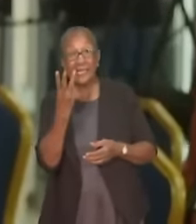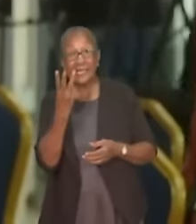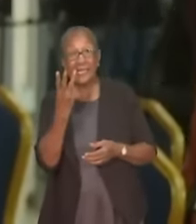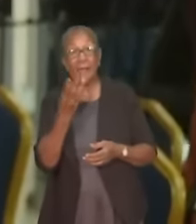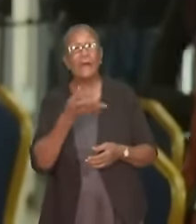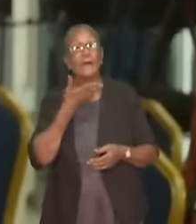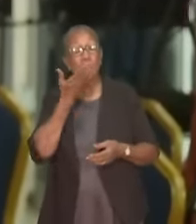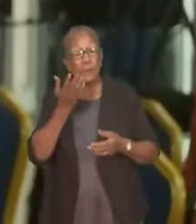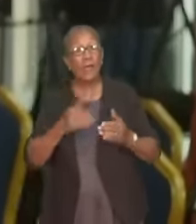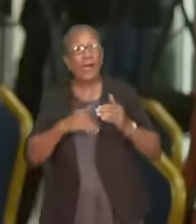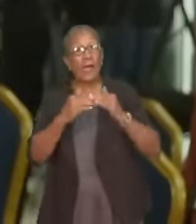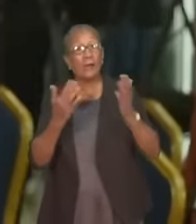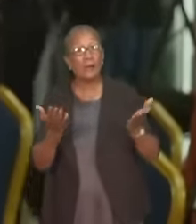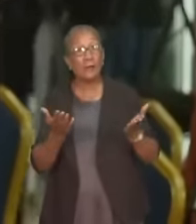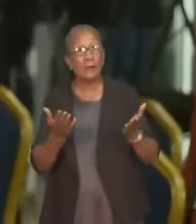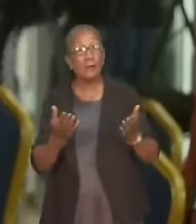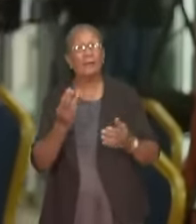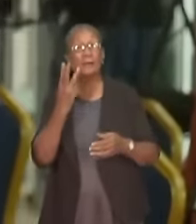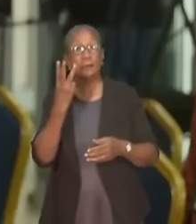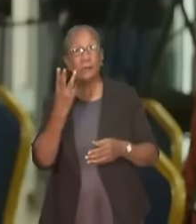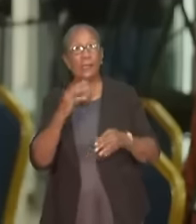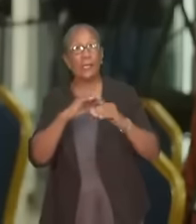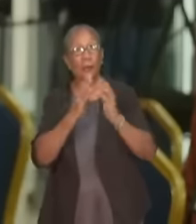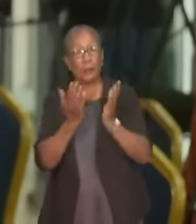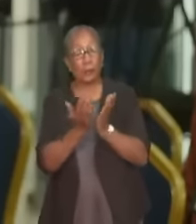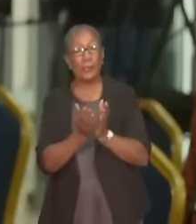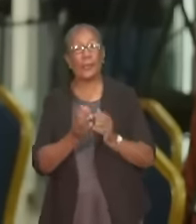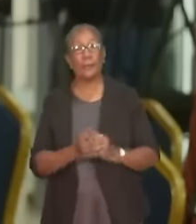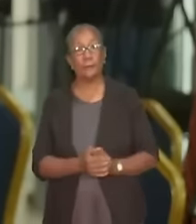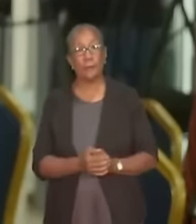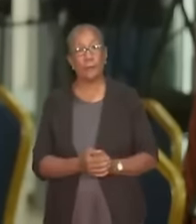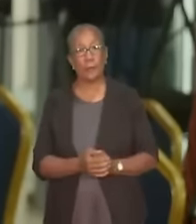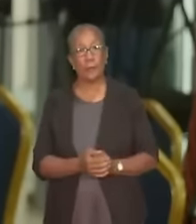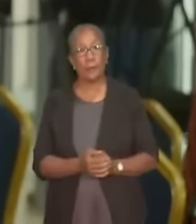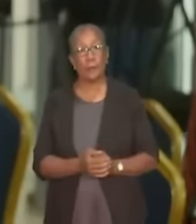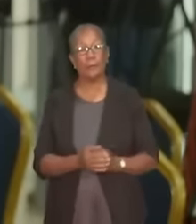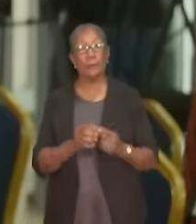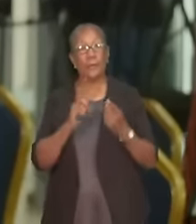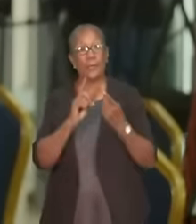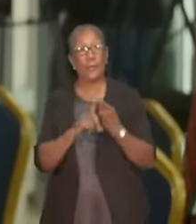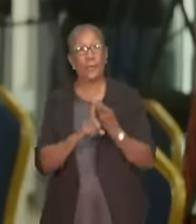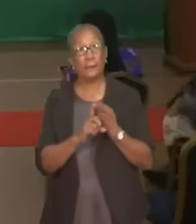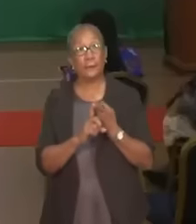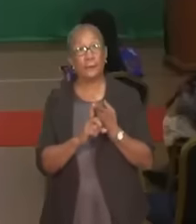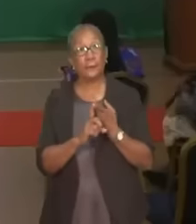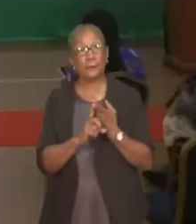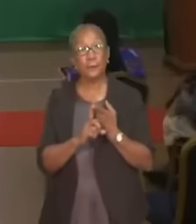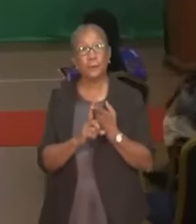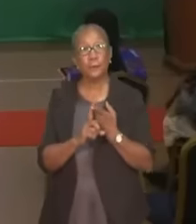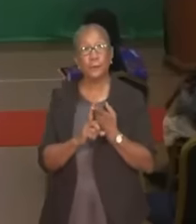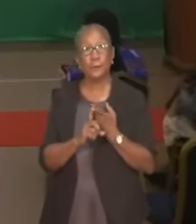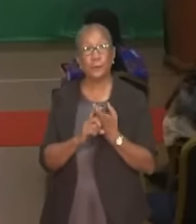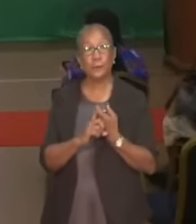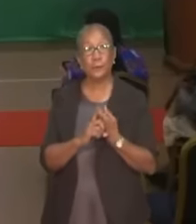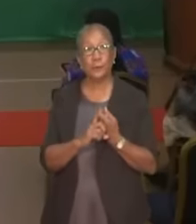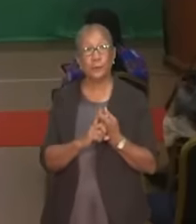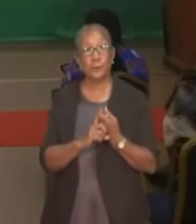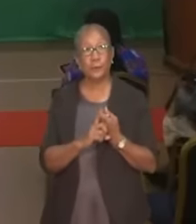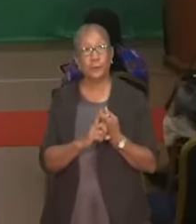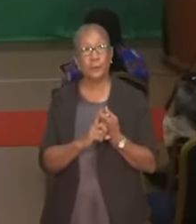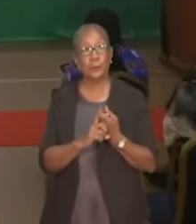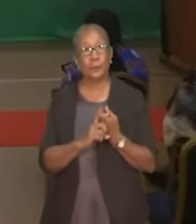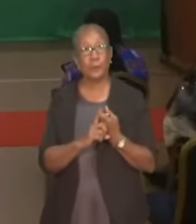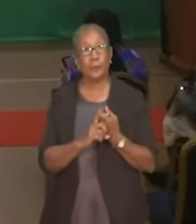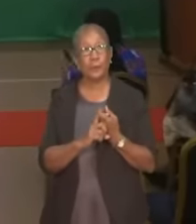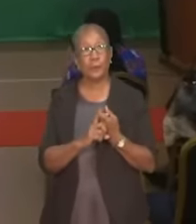stellen of 3 in totaal? Ja, nu? Totaal. Ja. Oké, dan ga ik me beperken tot 1 voor de president. En dan, ik mag de andere ministers ook